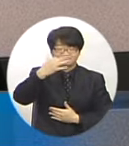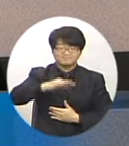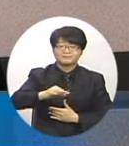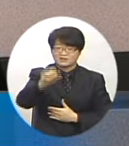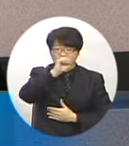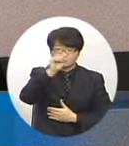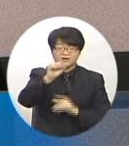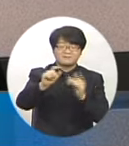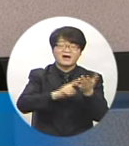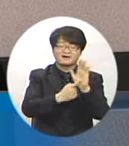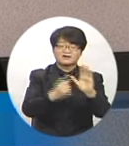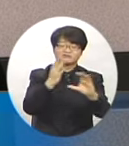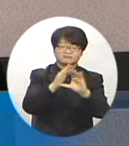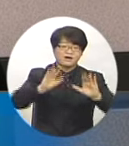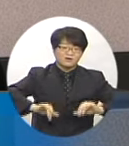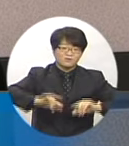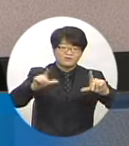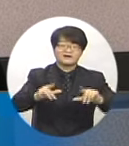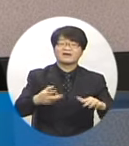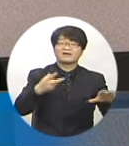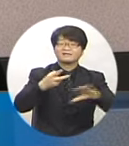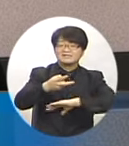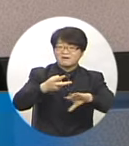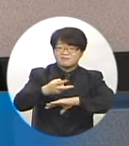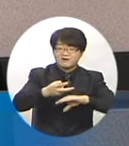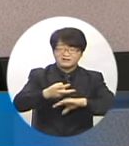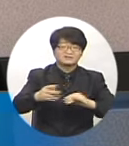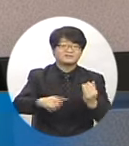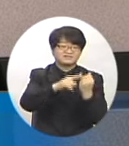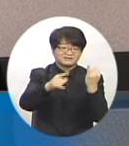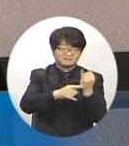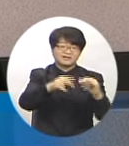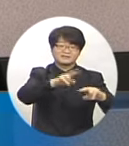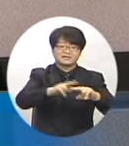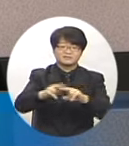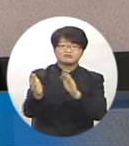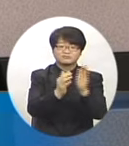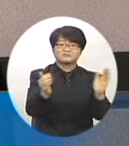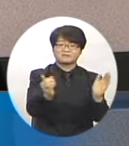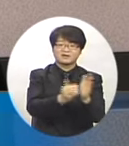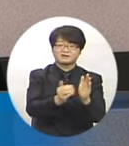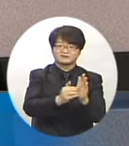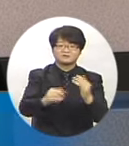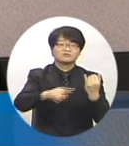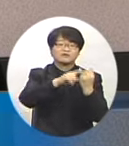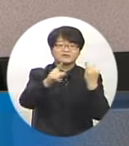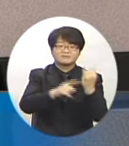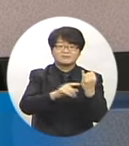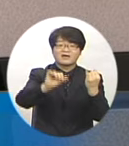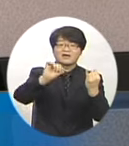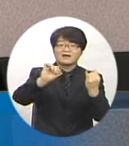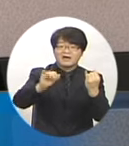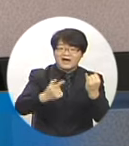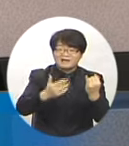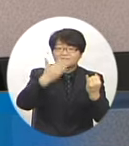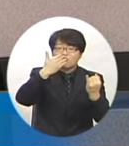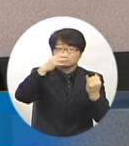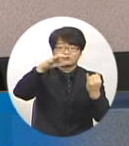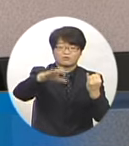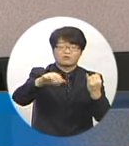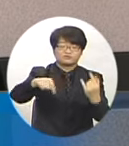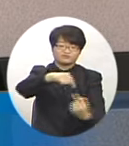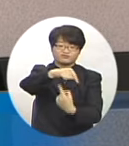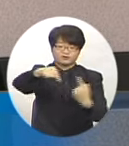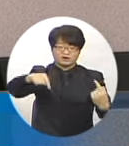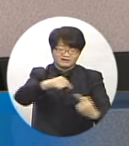있습니다. 금년에도 시내버스에 임산부 배려석을 마련하고 임산부 할인 음식점 지정 운영